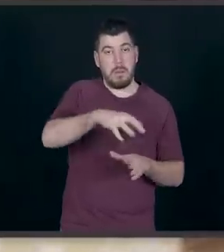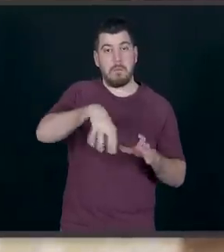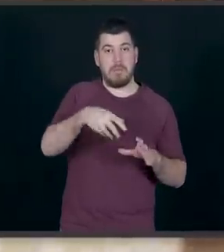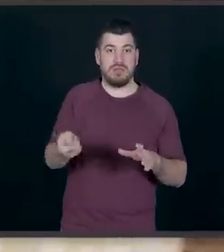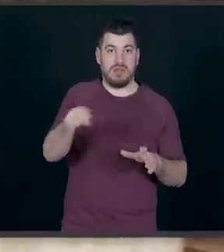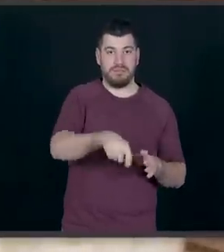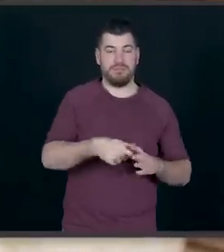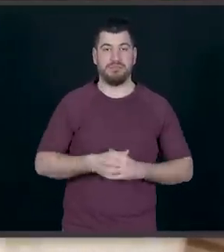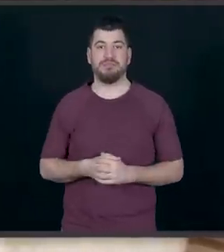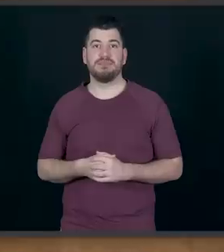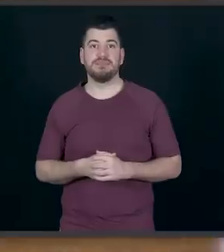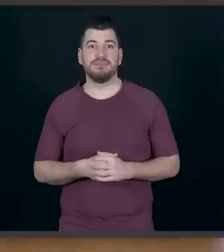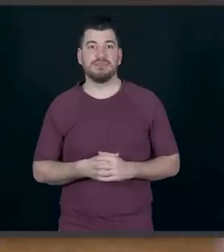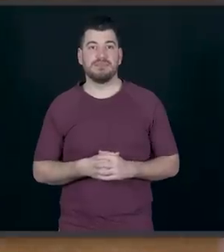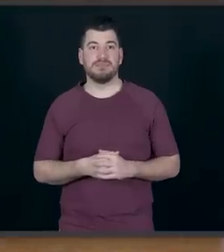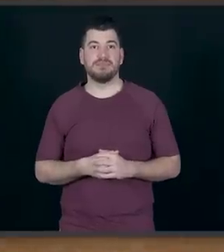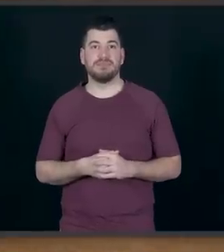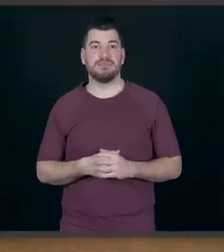μιξεράκι.